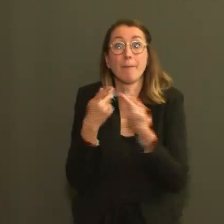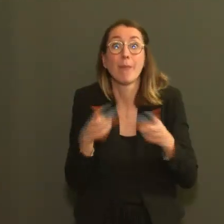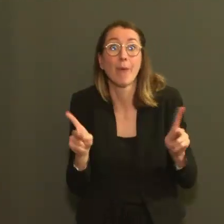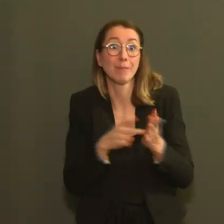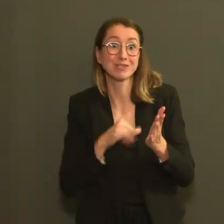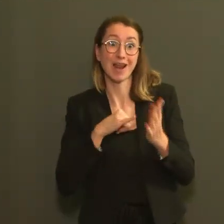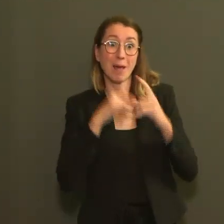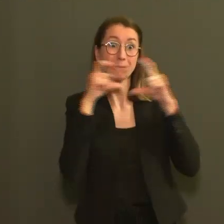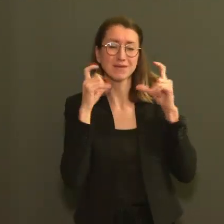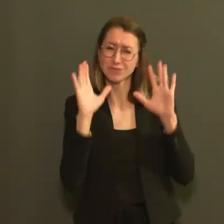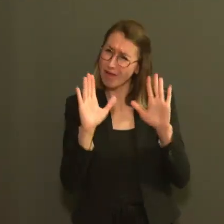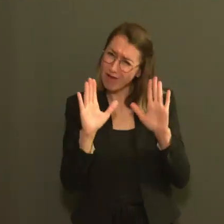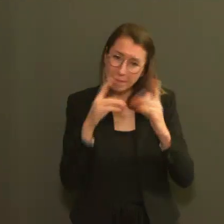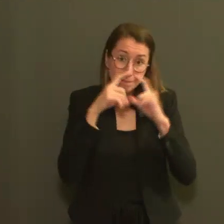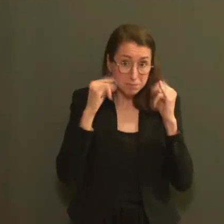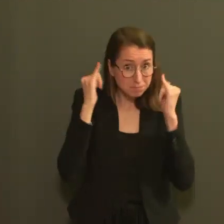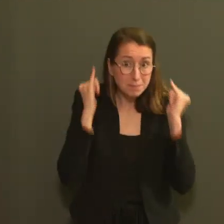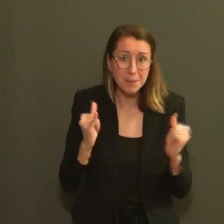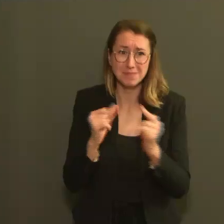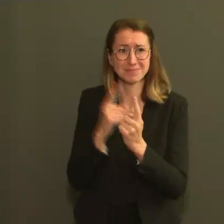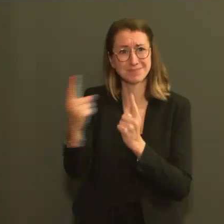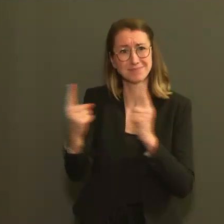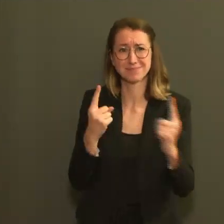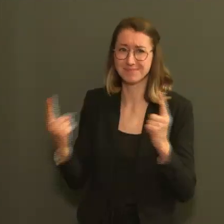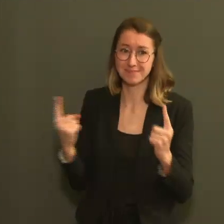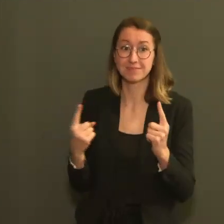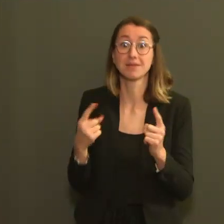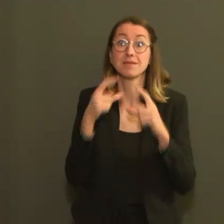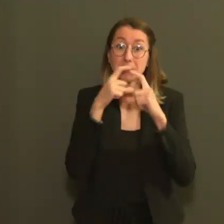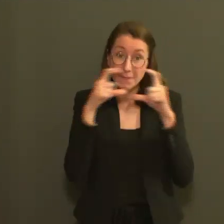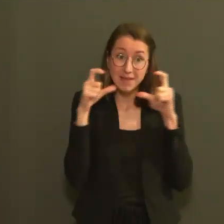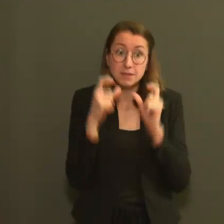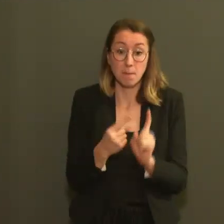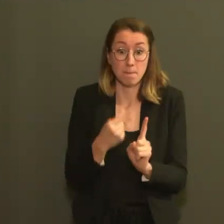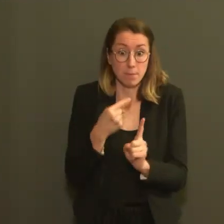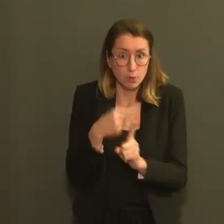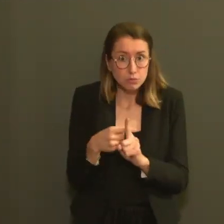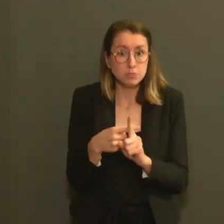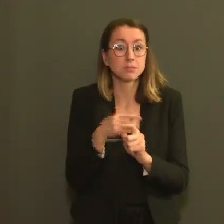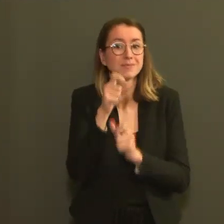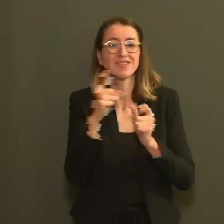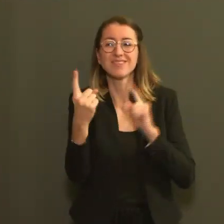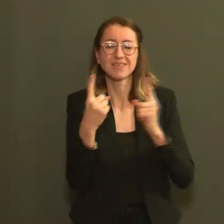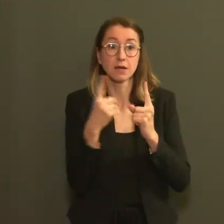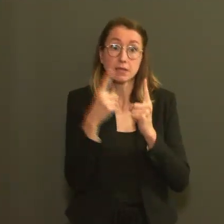autour de vous. L'idée, ça reste de maximiser l'ensemble des mesures.